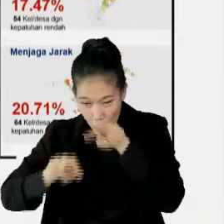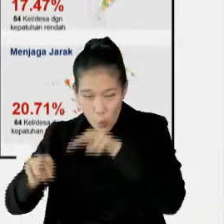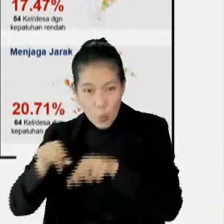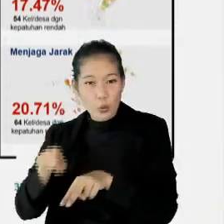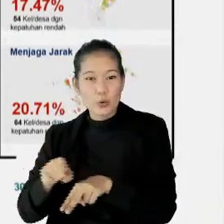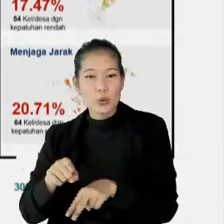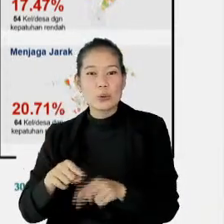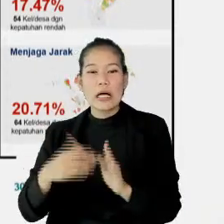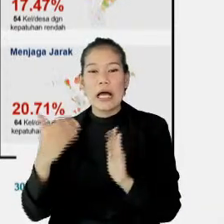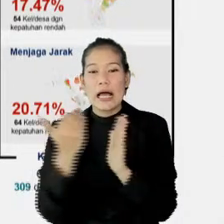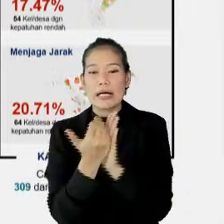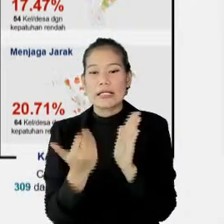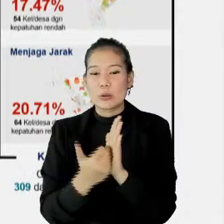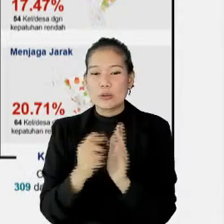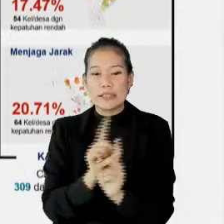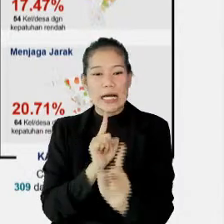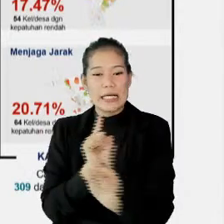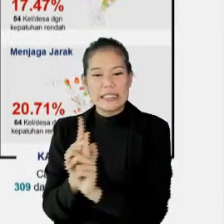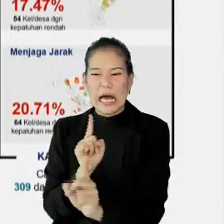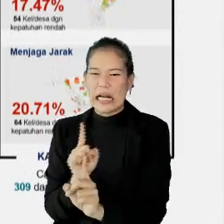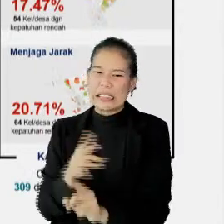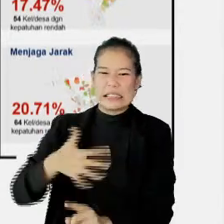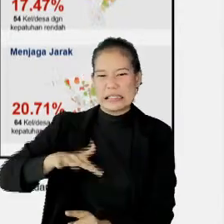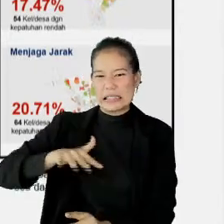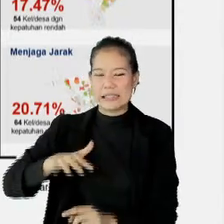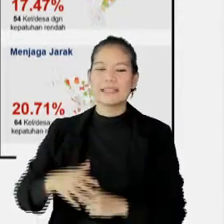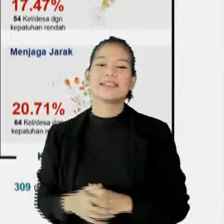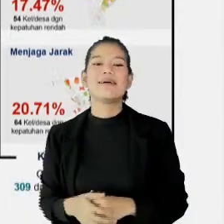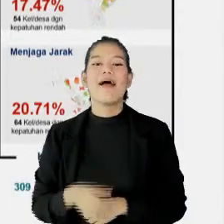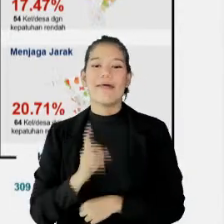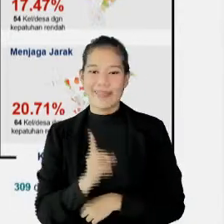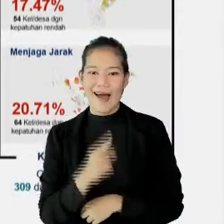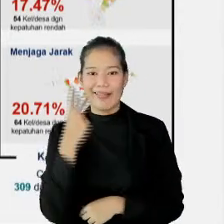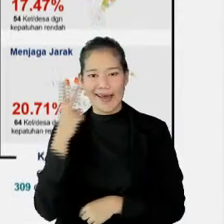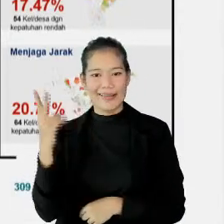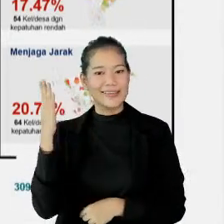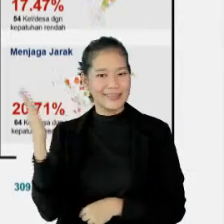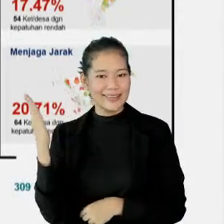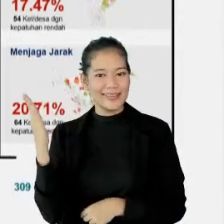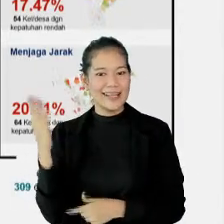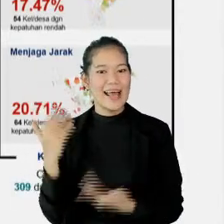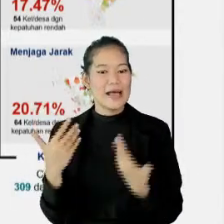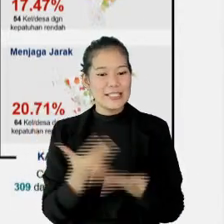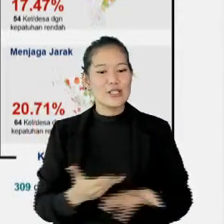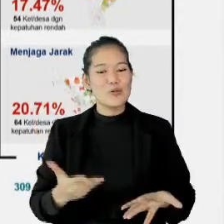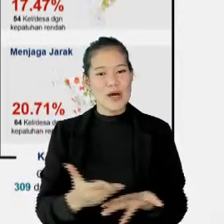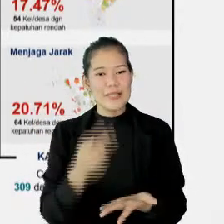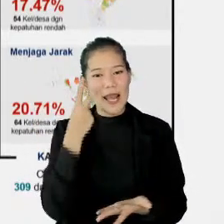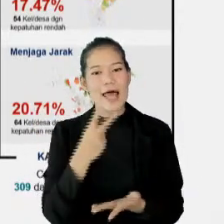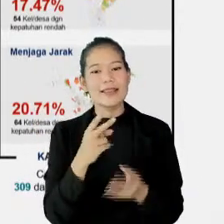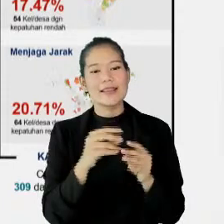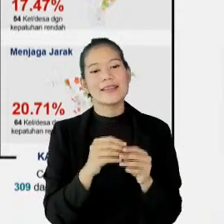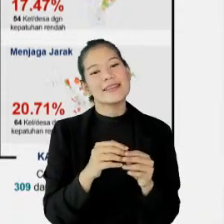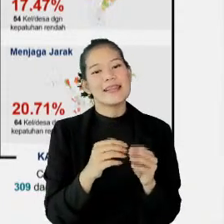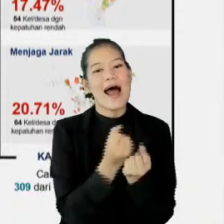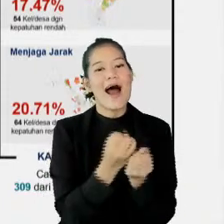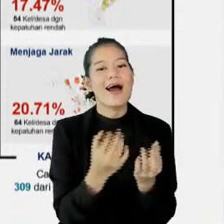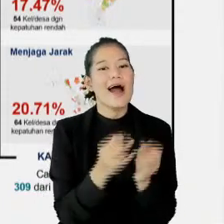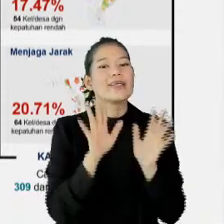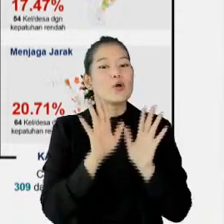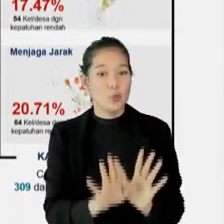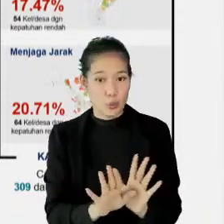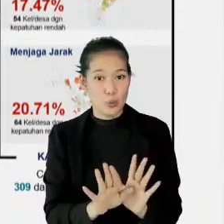ini memiliki kepatuhan menjaga jarak yang masih rendah. Nah, jadi kita bisa lihat cakupannya dulu, angkanya, apakah ini sudah